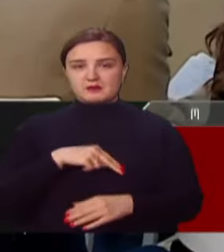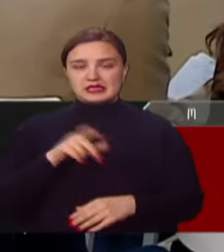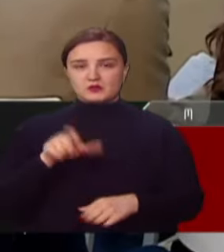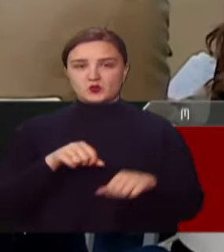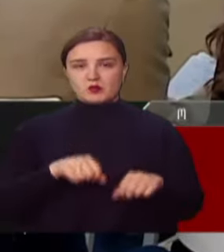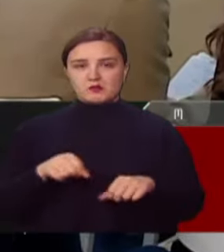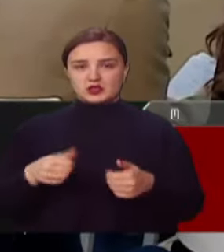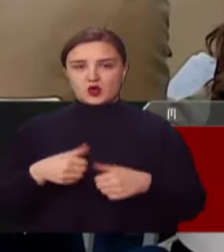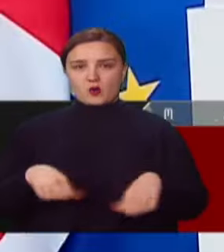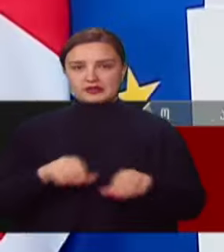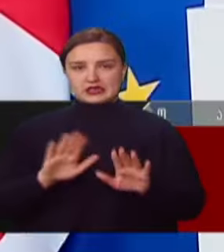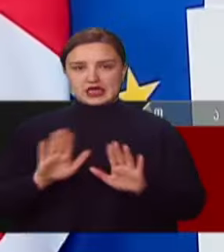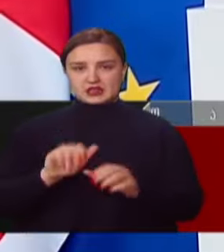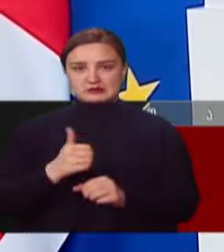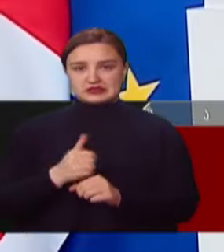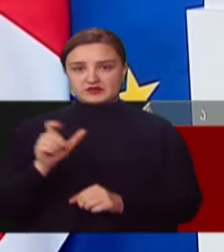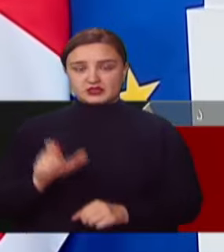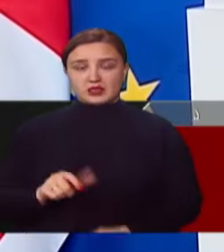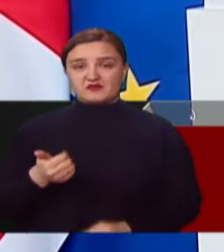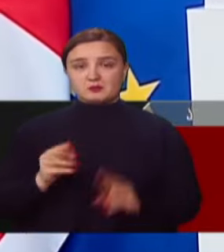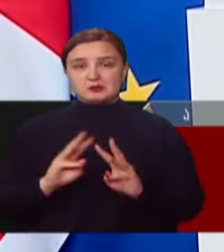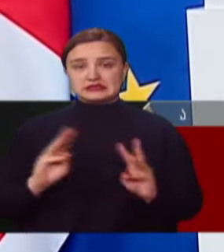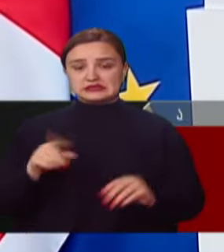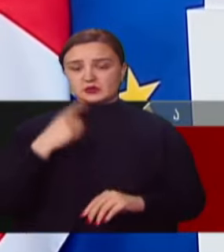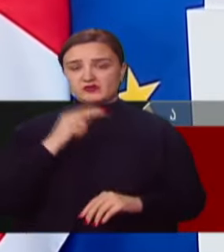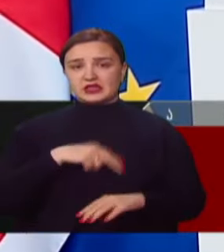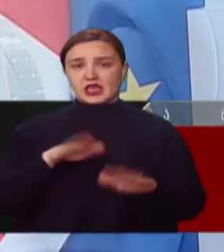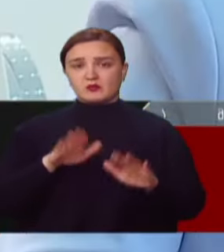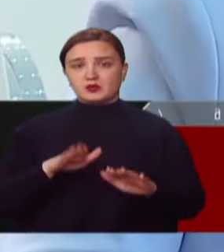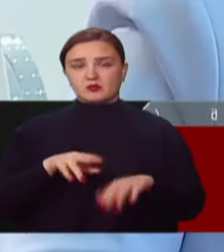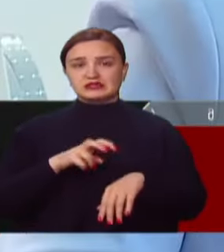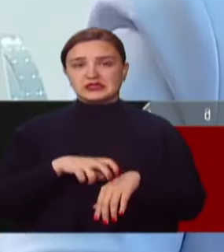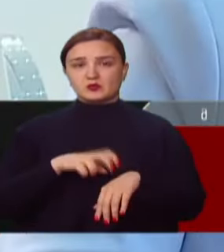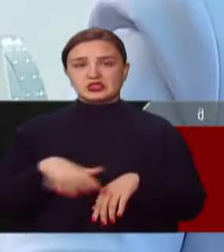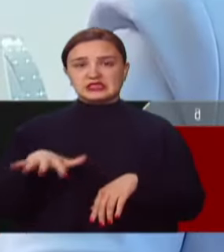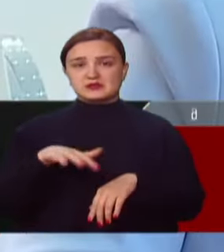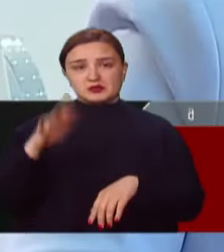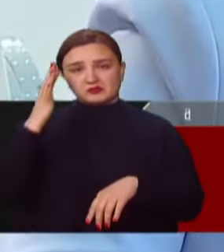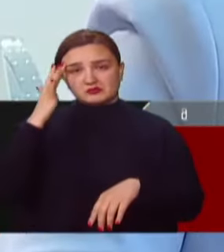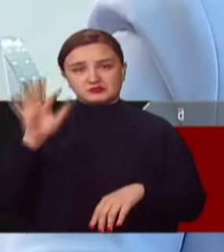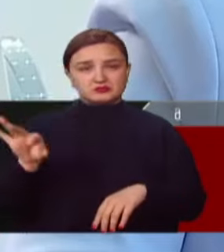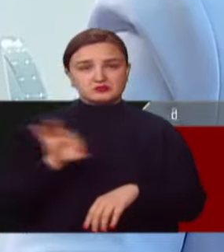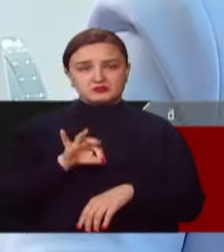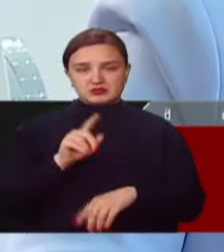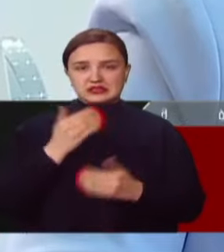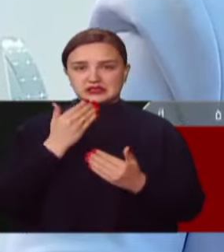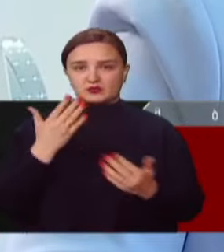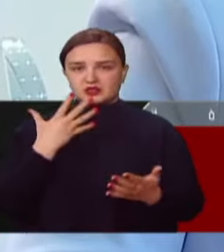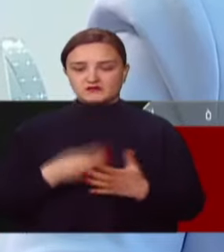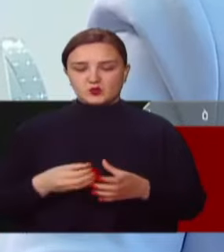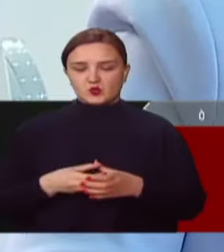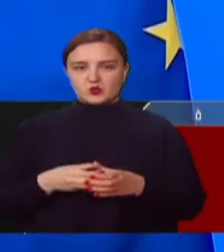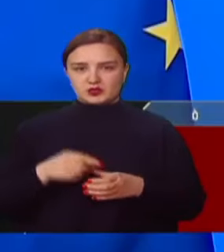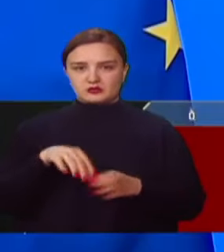ხელმძღვანელობდა. პრემიერ-მინისტრმა აღნიშნა, რომ ამ თანამდებობაზე კანდიდატი სამედიცინო სფეროდანაც განიხილებოდა, თუმცა არჩევანი საბოლოოდ საკუთარი გუნდის